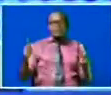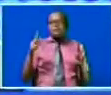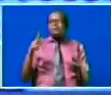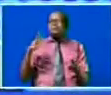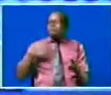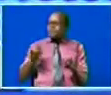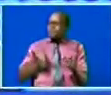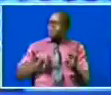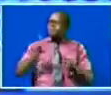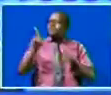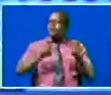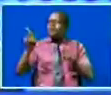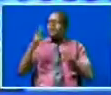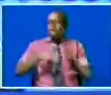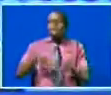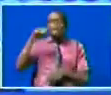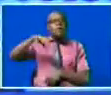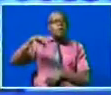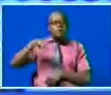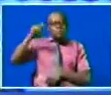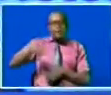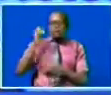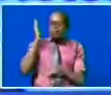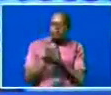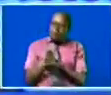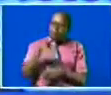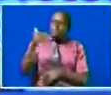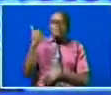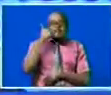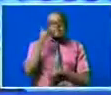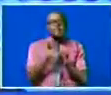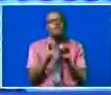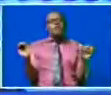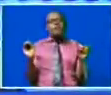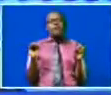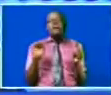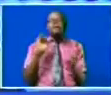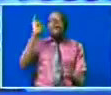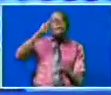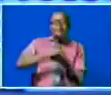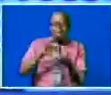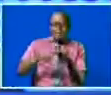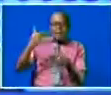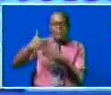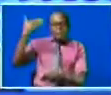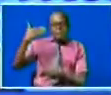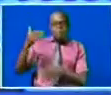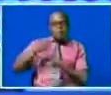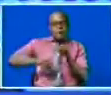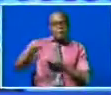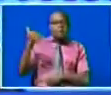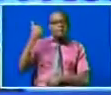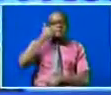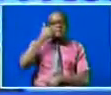kuwapima wasafiri ambao wanaoingia humu nchini katika uwanja wa ndege wa Jomo Kenyatta na sehemu za mipakani dhidi ya ugonjwa